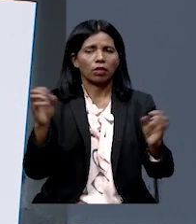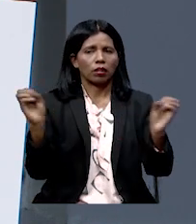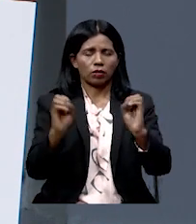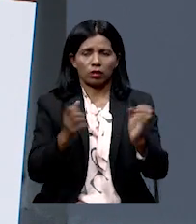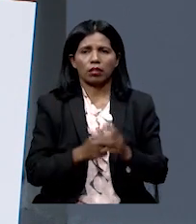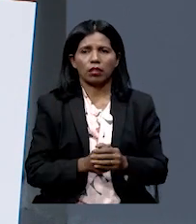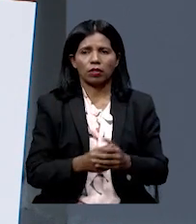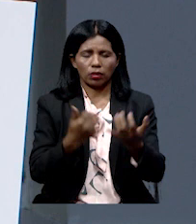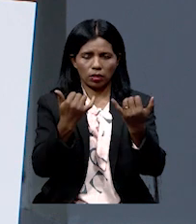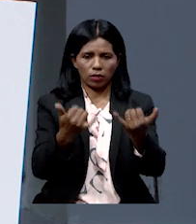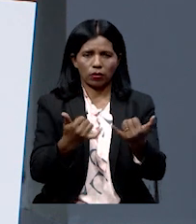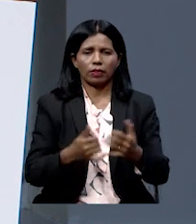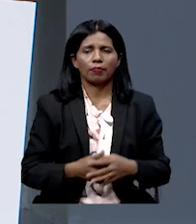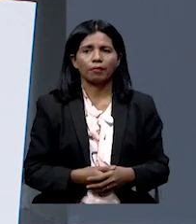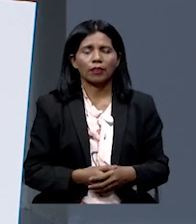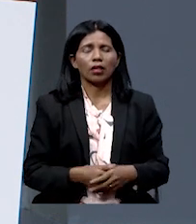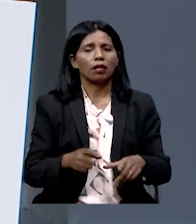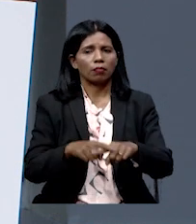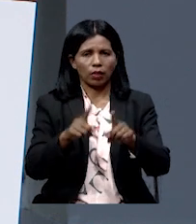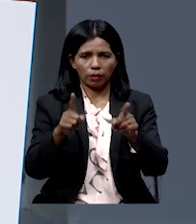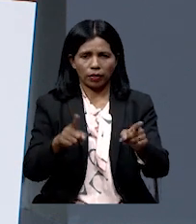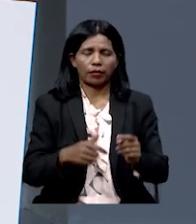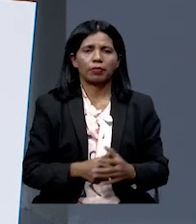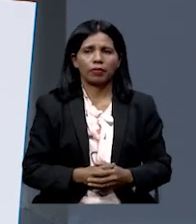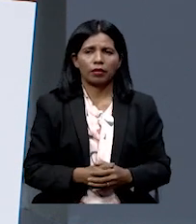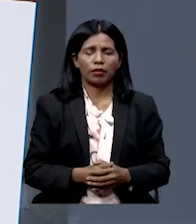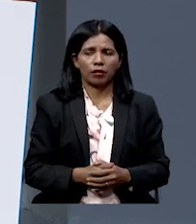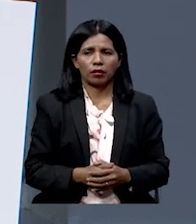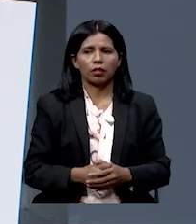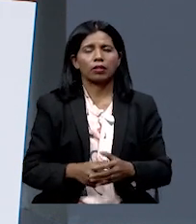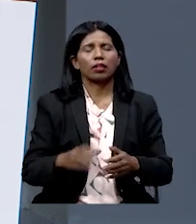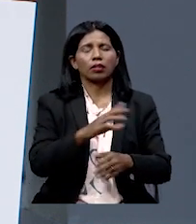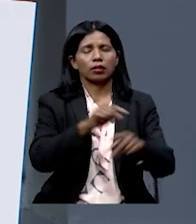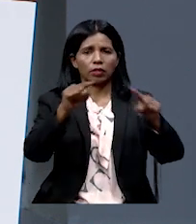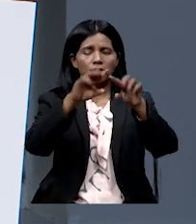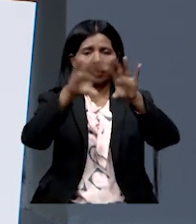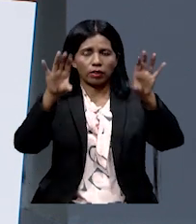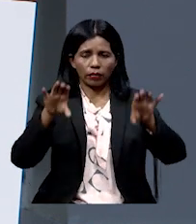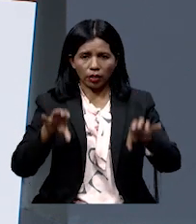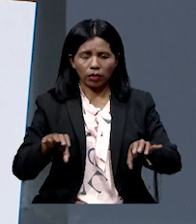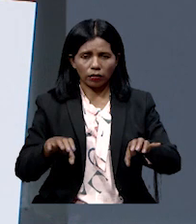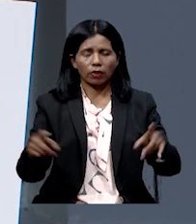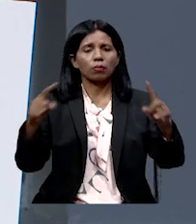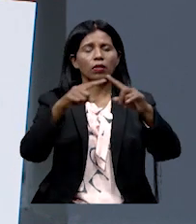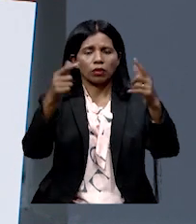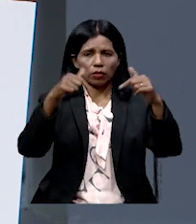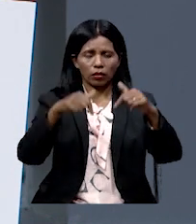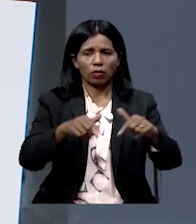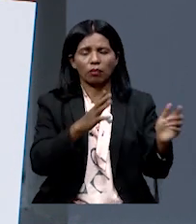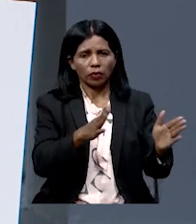nela os fuing akontese maybe plakane fuing maito tambai tai tateni tene proses